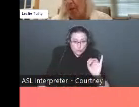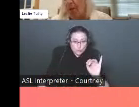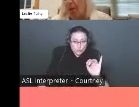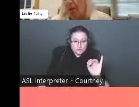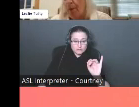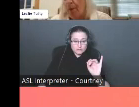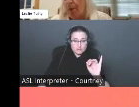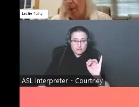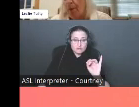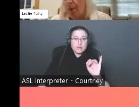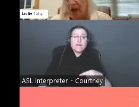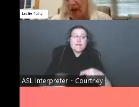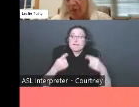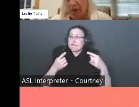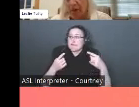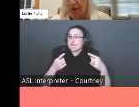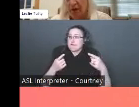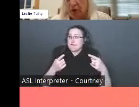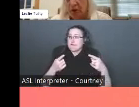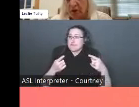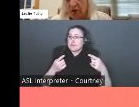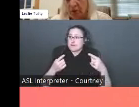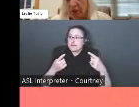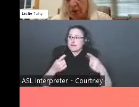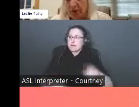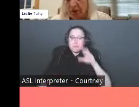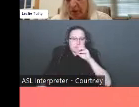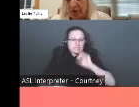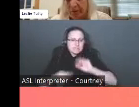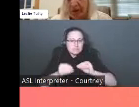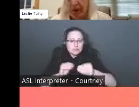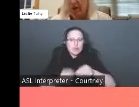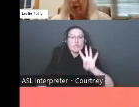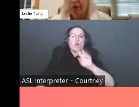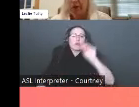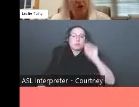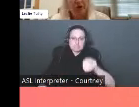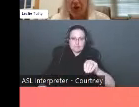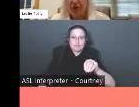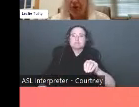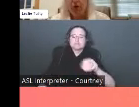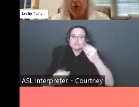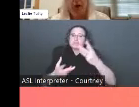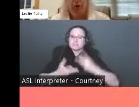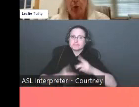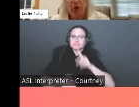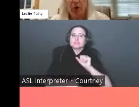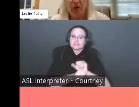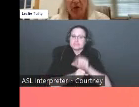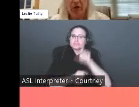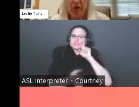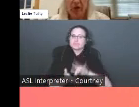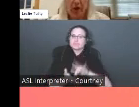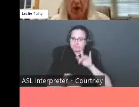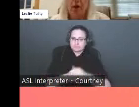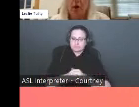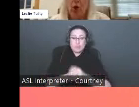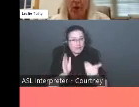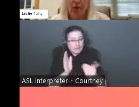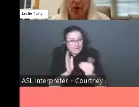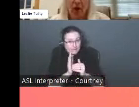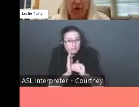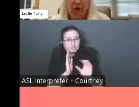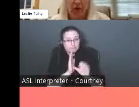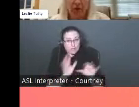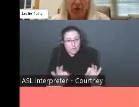sur les agressions sexuelles, eh bien, beaucoup d'entre elles avaient fait l'objet d'agressions